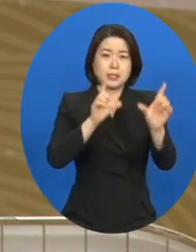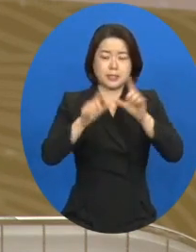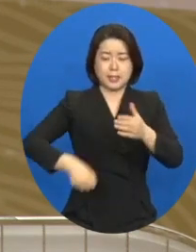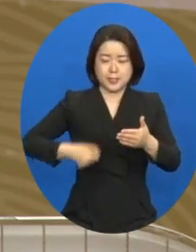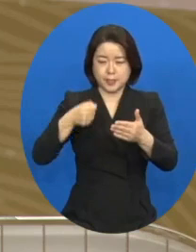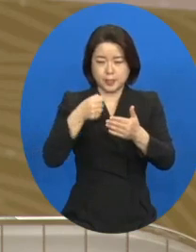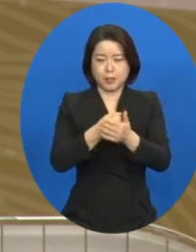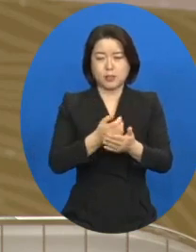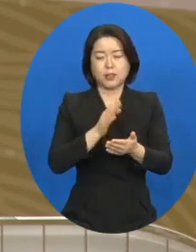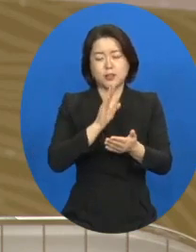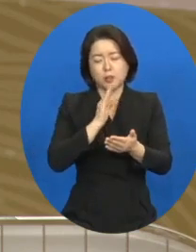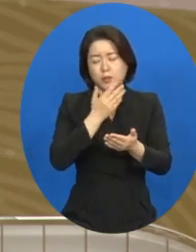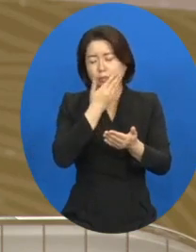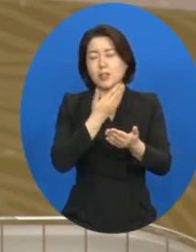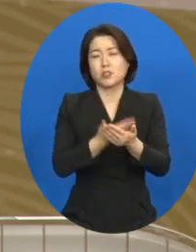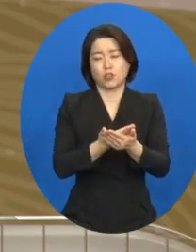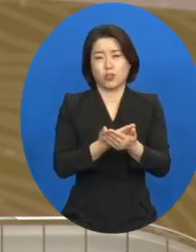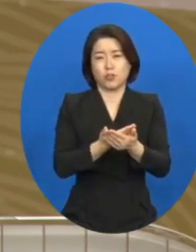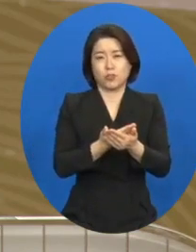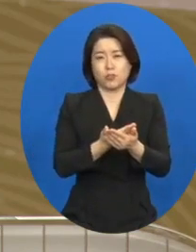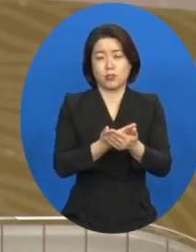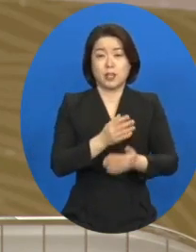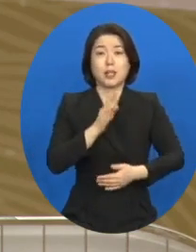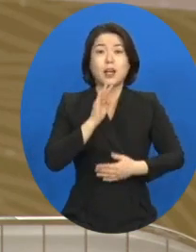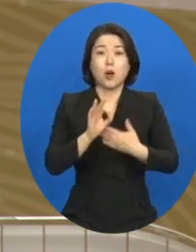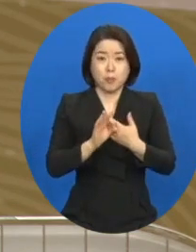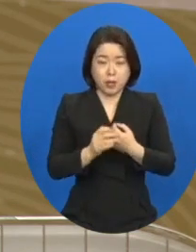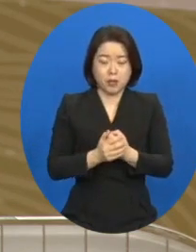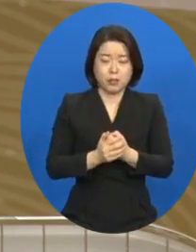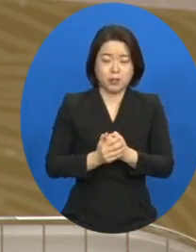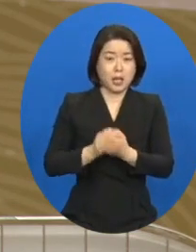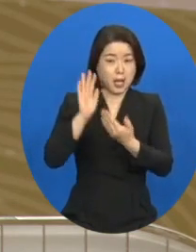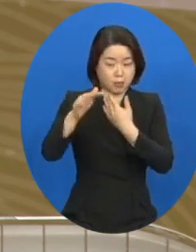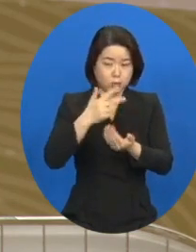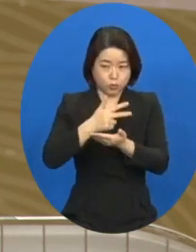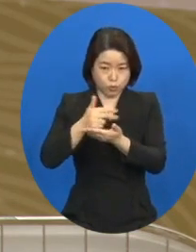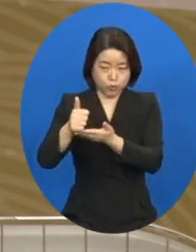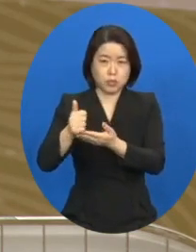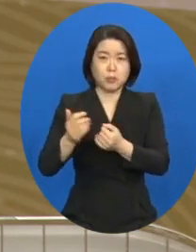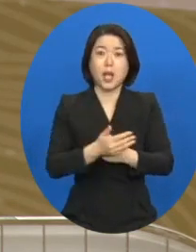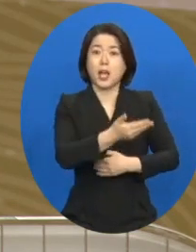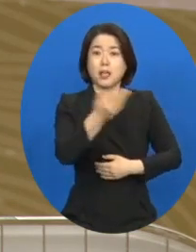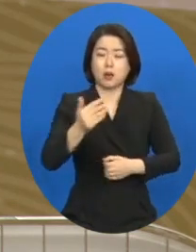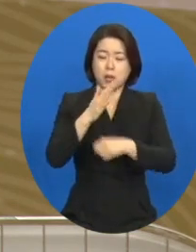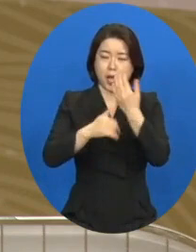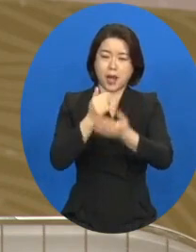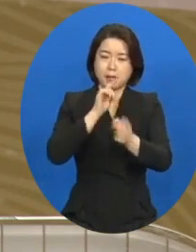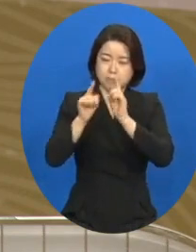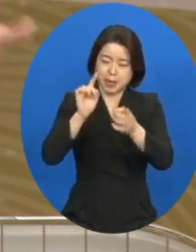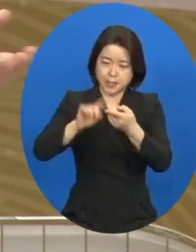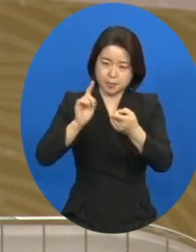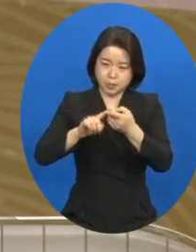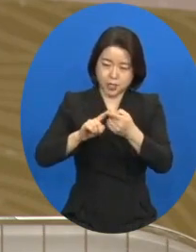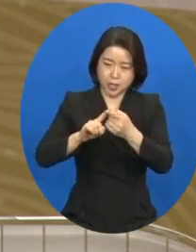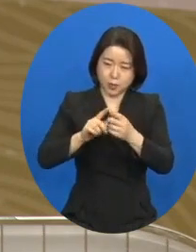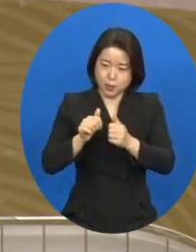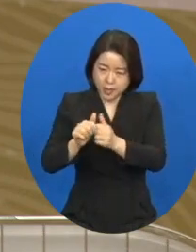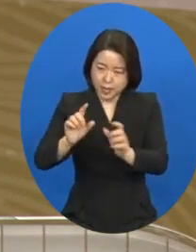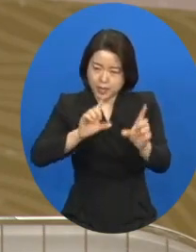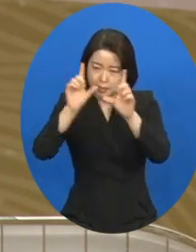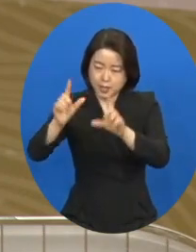거예요. 그러면 주님이 여러분이 하나님의 말씀대로 살도록